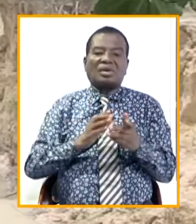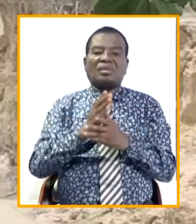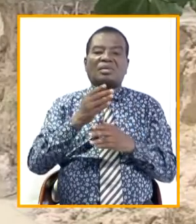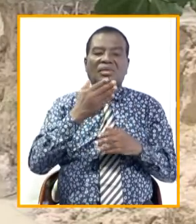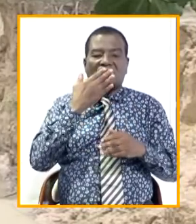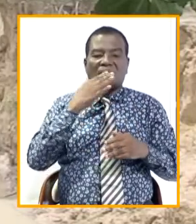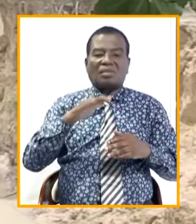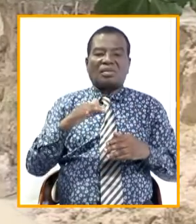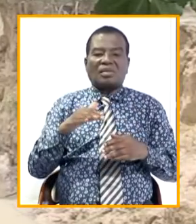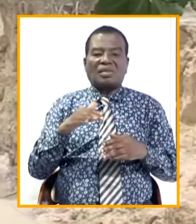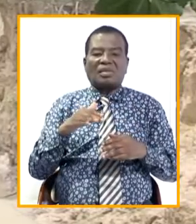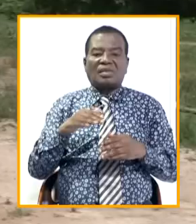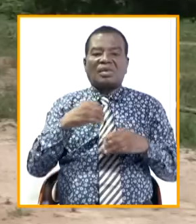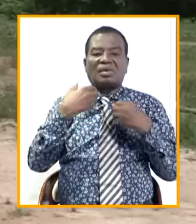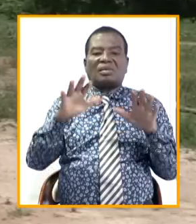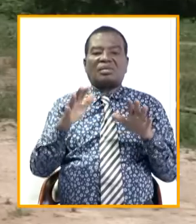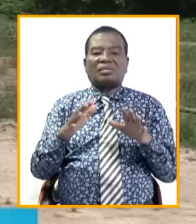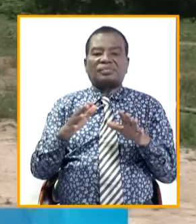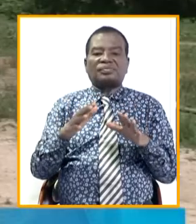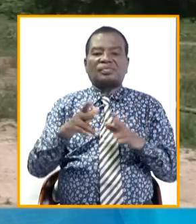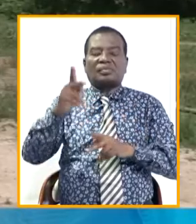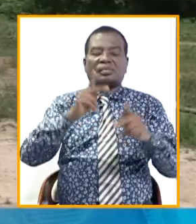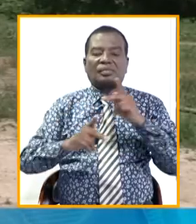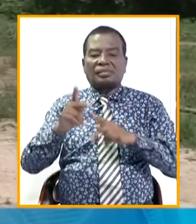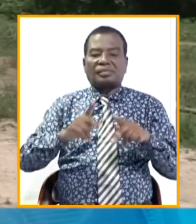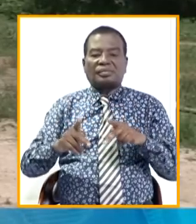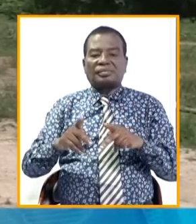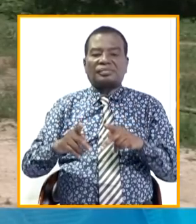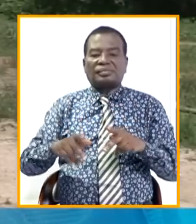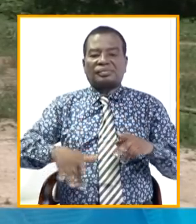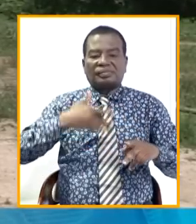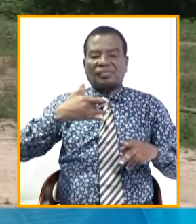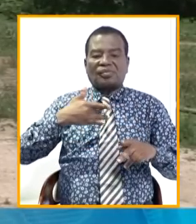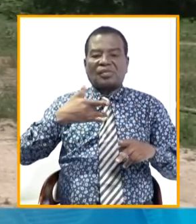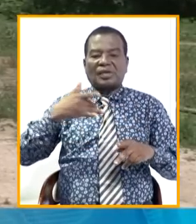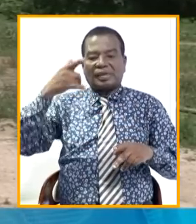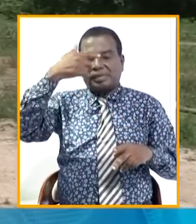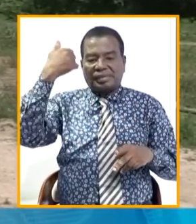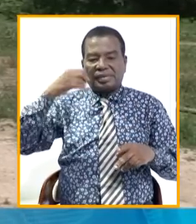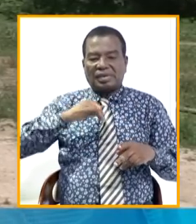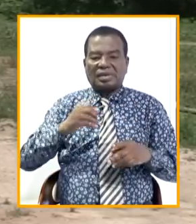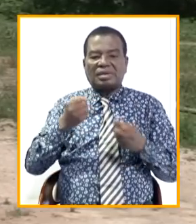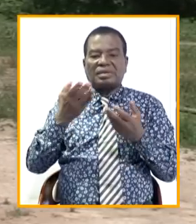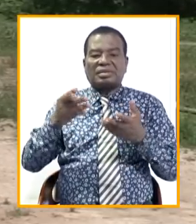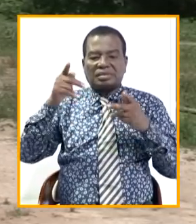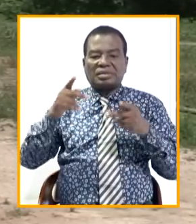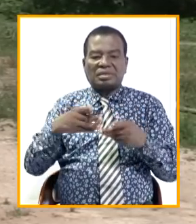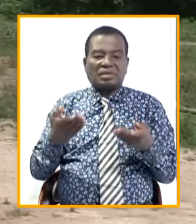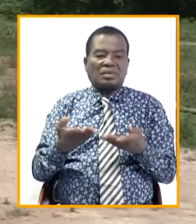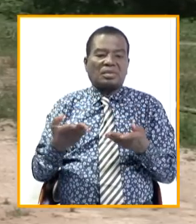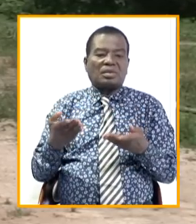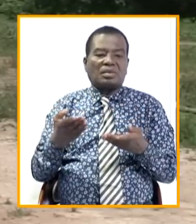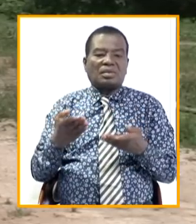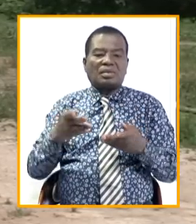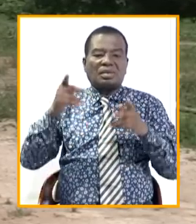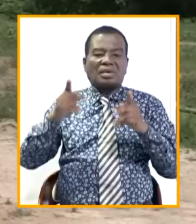mauvais type, il laisse. La population est suffisamment sensibilisée, puisqu'il y a eu des cas ici où il y